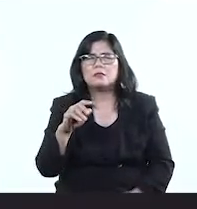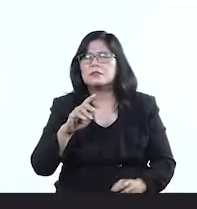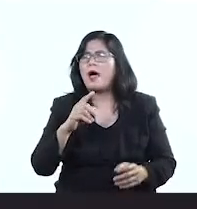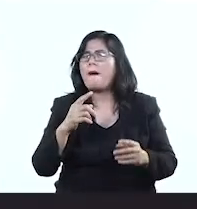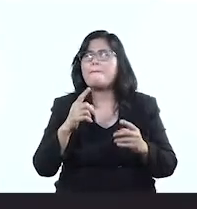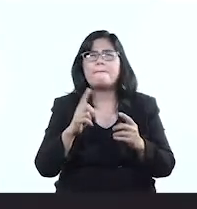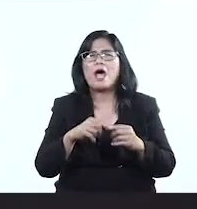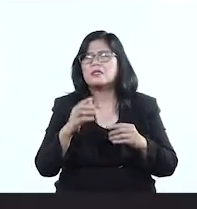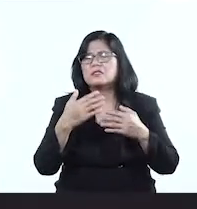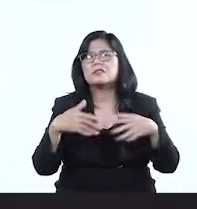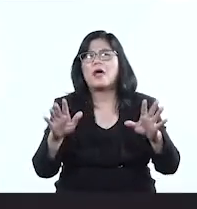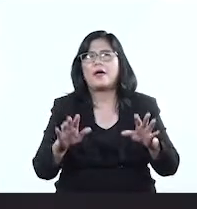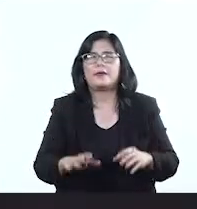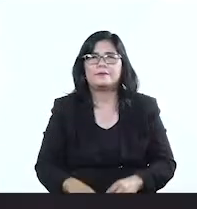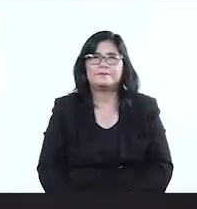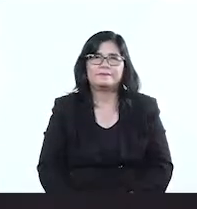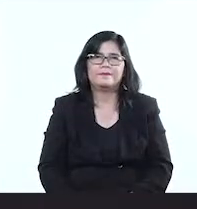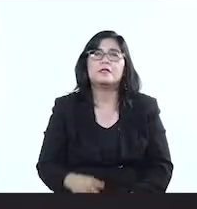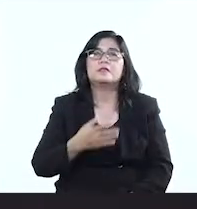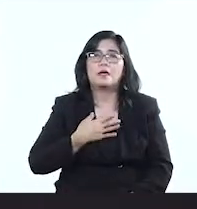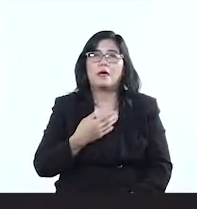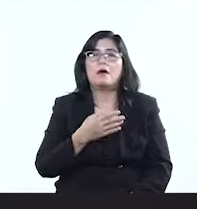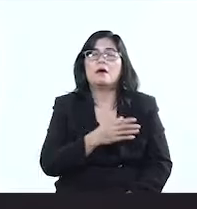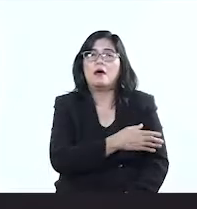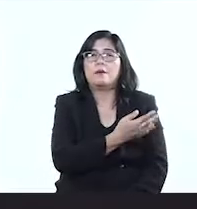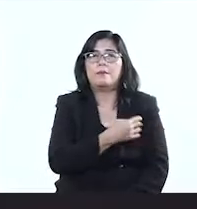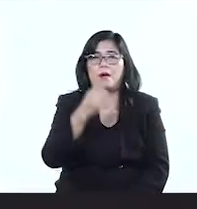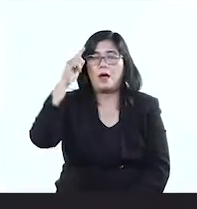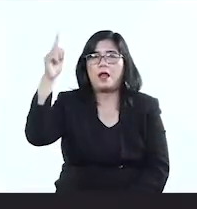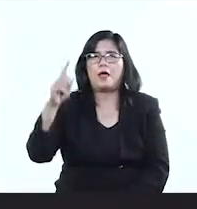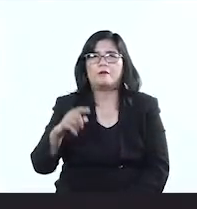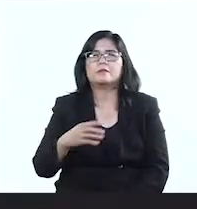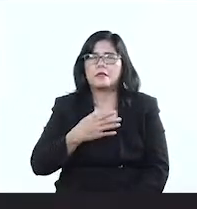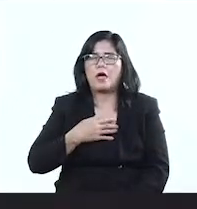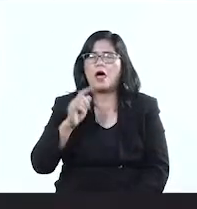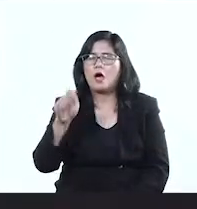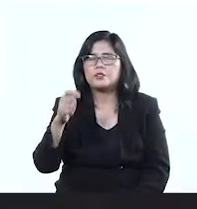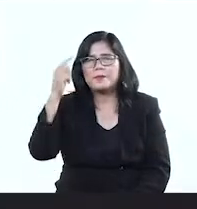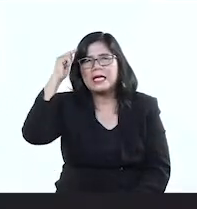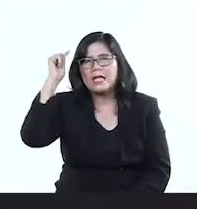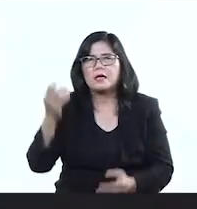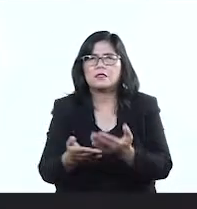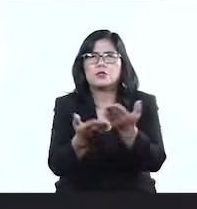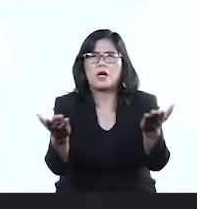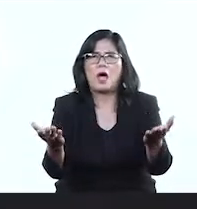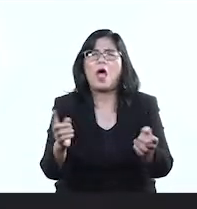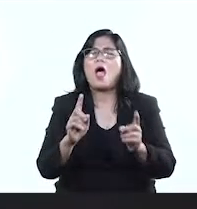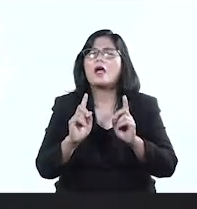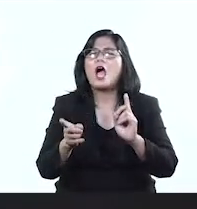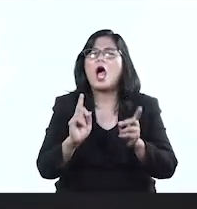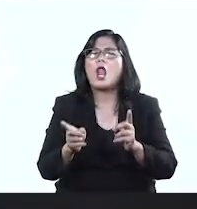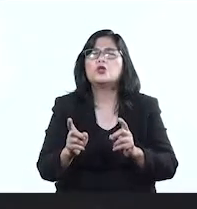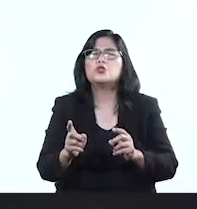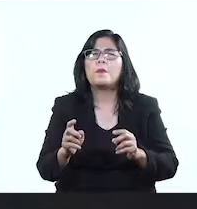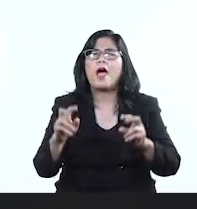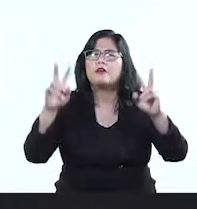Hai dan sebagai hamba Allah kalau saya boleh memberi nasehat buat setiap sedang serius mengingat Hai Kalau cuman baca